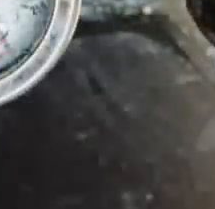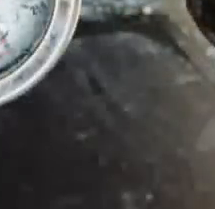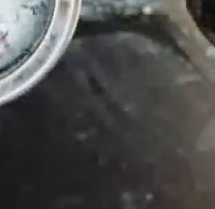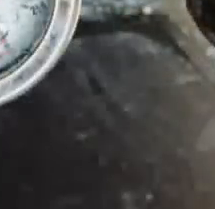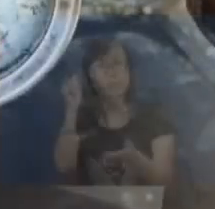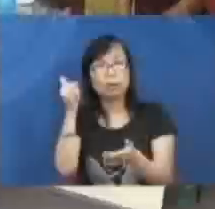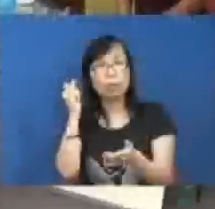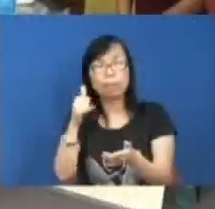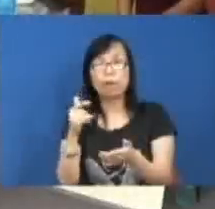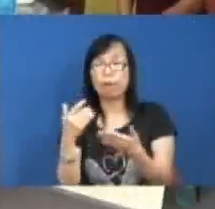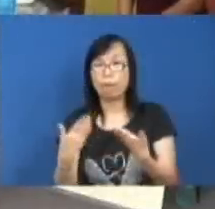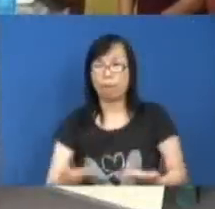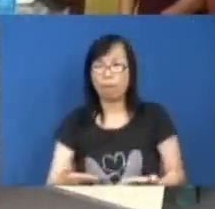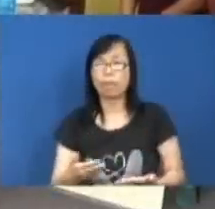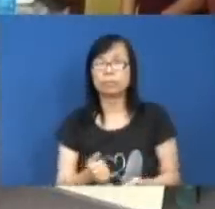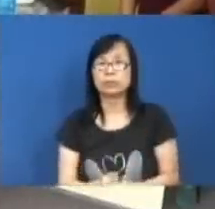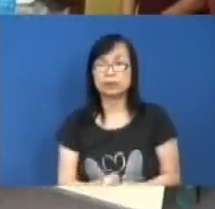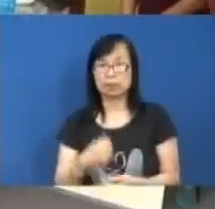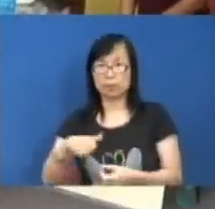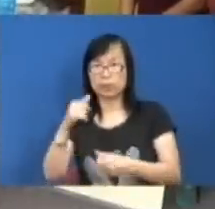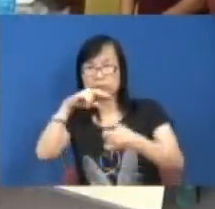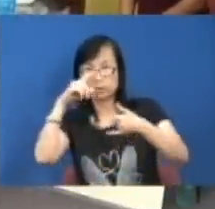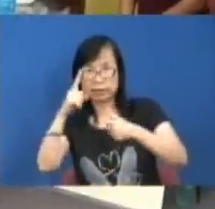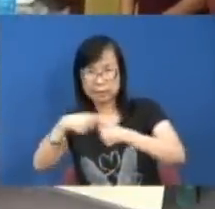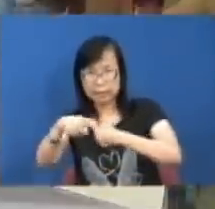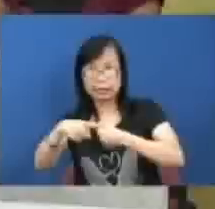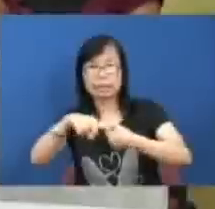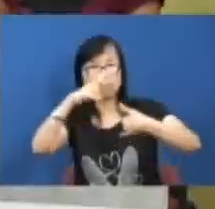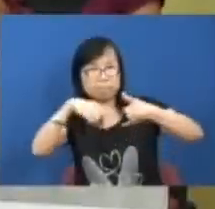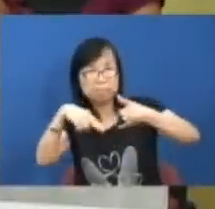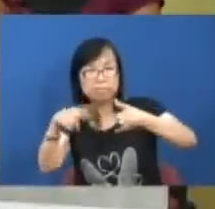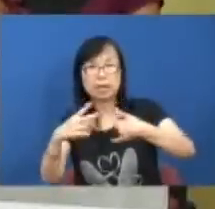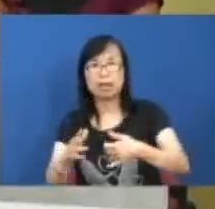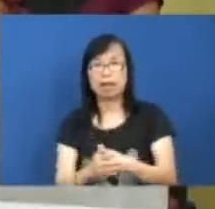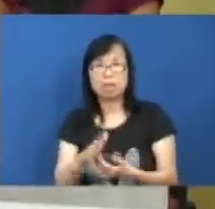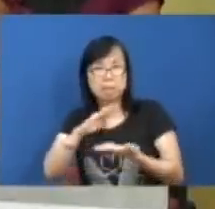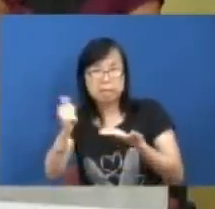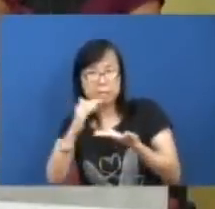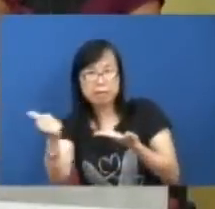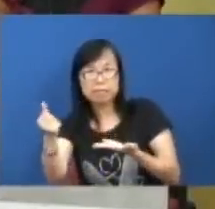所以我哋同事會去到現場，第一首要就檢查啊部機精唔精神，靚唔靚仔先，